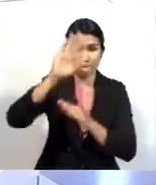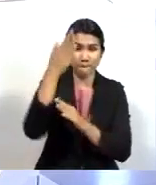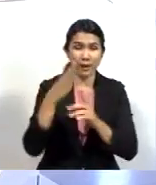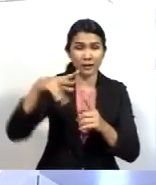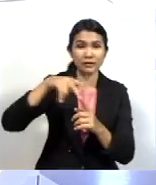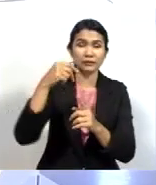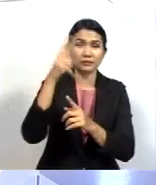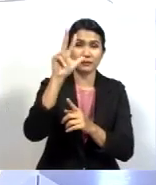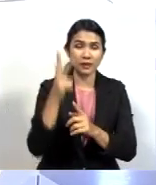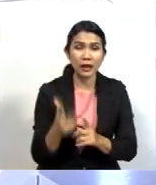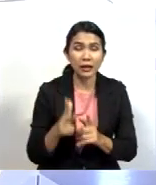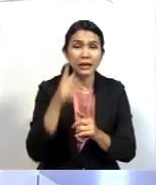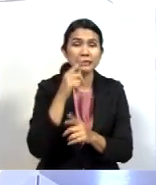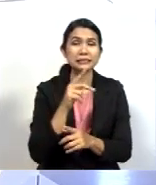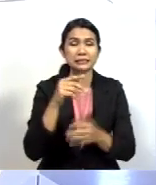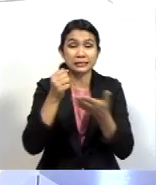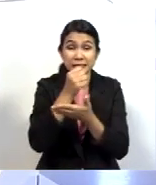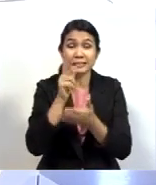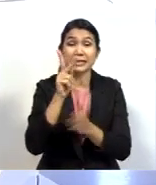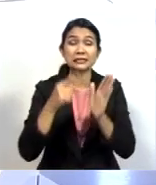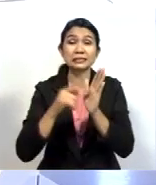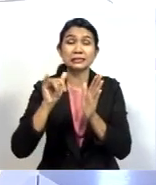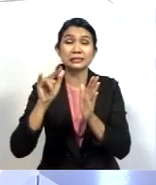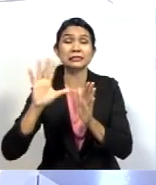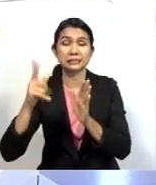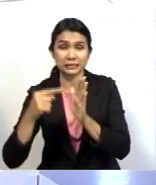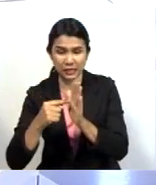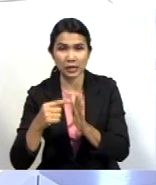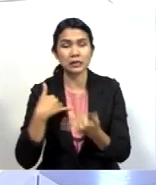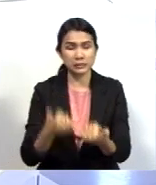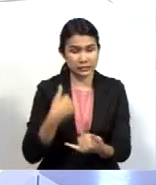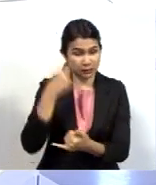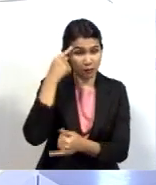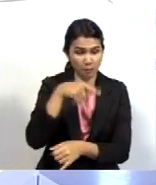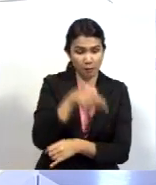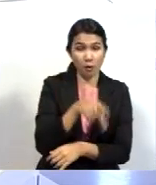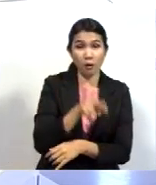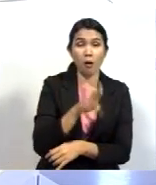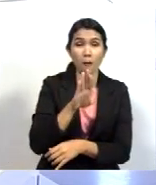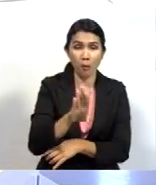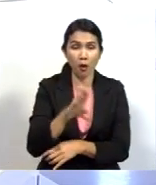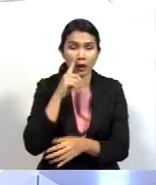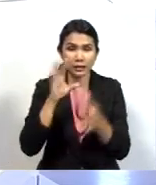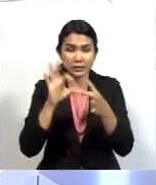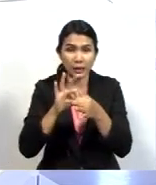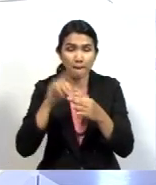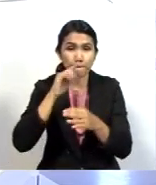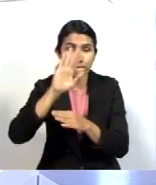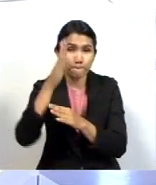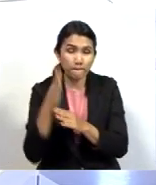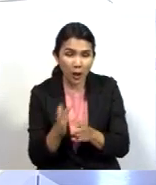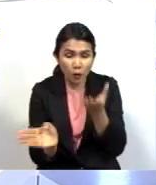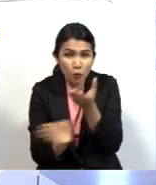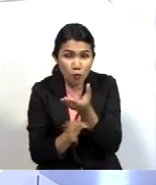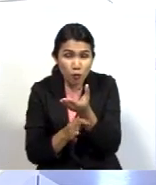รัฐมนตรีว่าการกระทรวงยุติธรรมเขามั่นใจว่าร่างพระราชบัญญัติยาเสพติดให้โทษที่มีเรื่องการถอดพืชกระท่อมออกจากบัญชีย